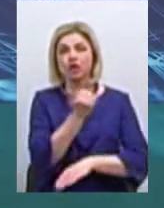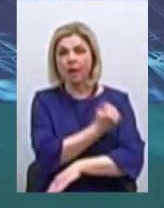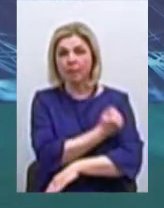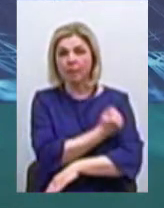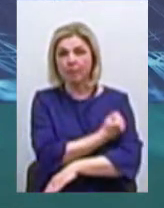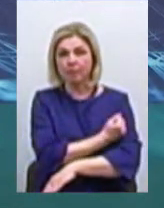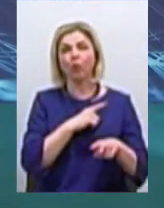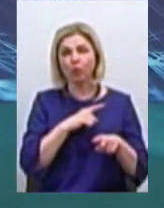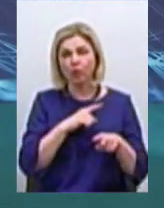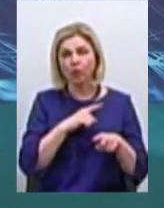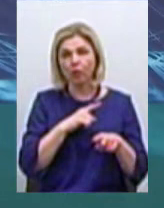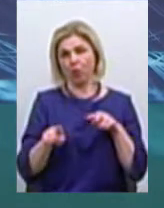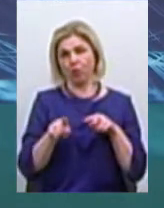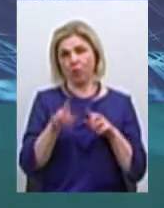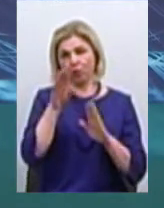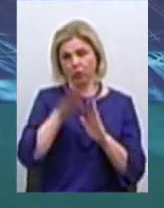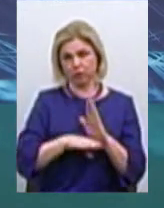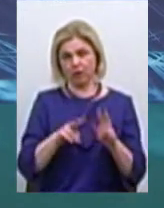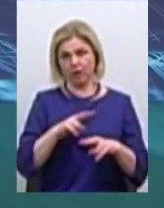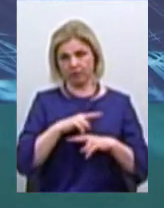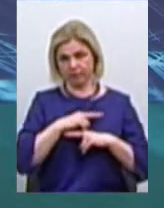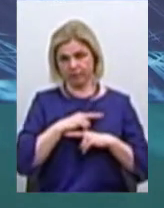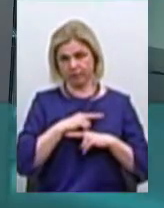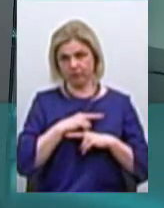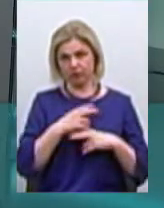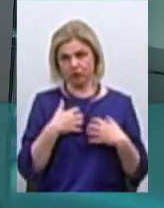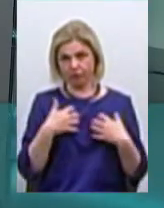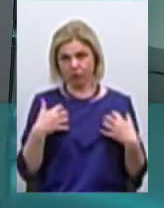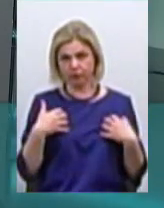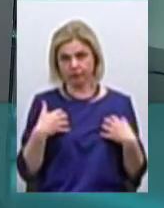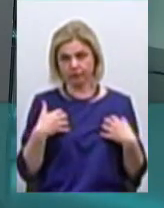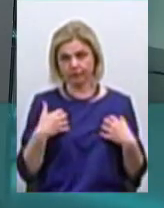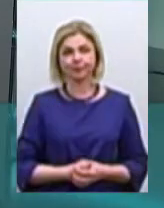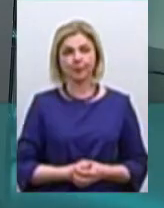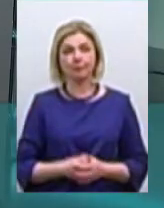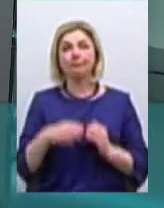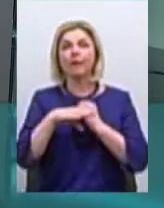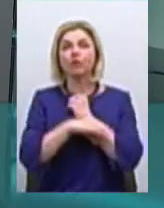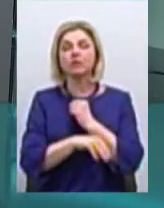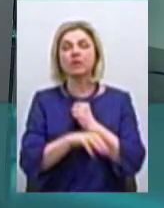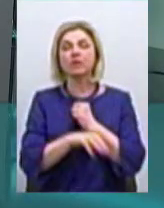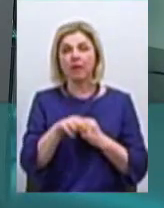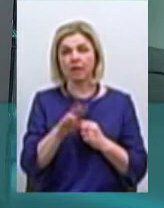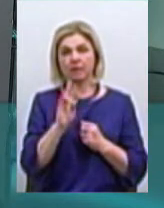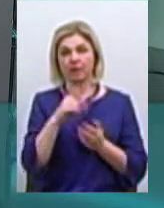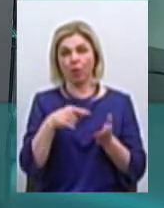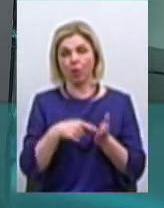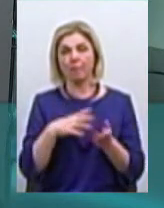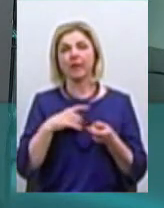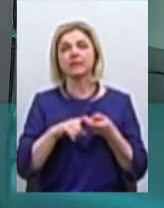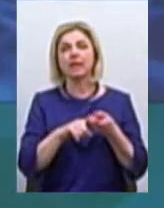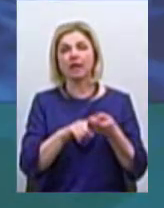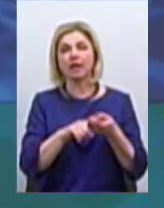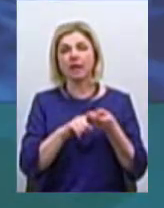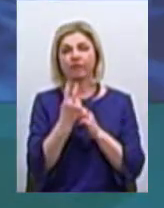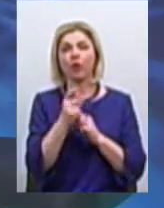летальний ісход. Да. Наприкінці березня в Миколаєві сталося зараження 12